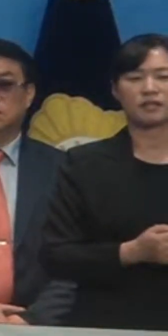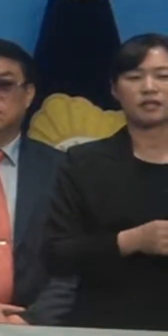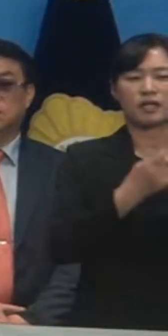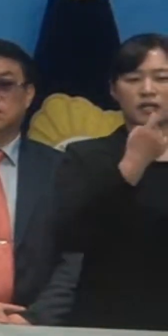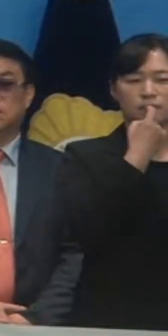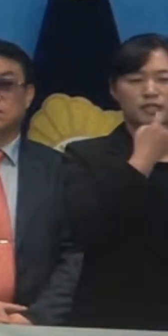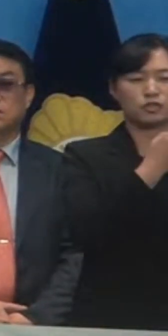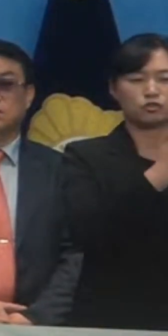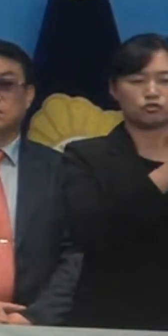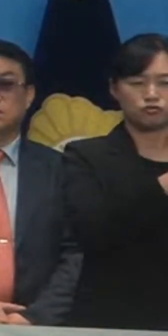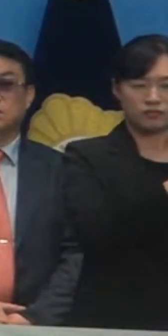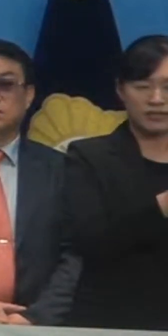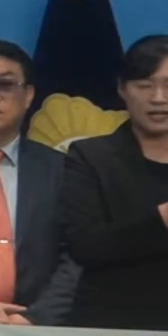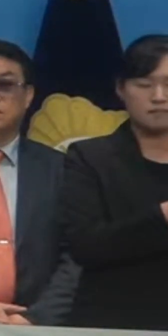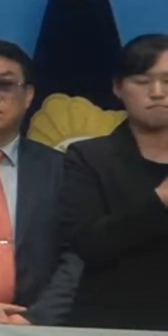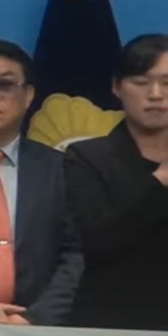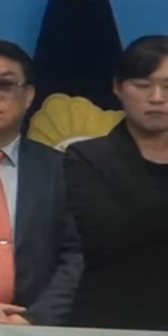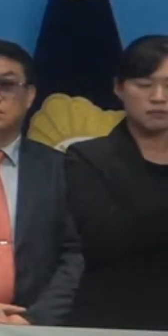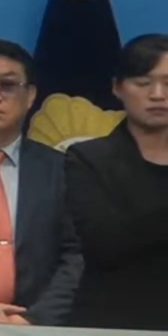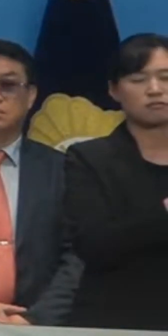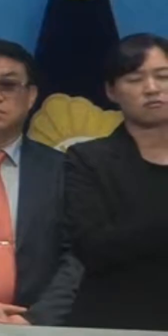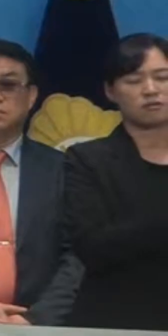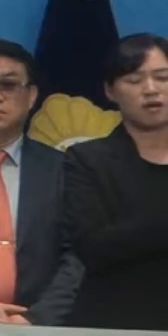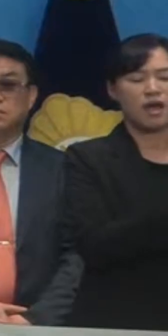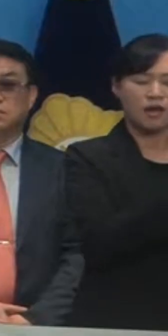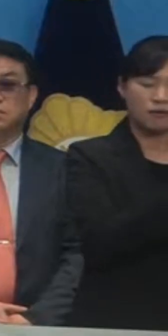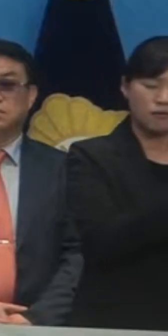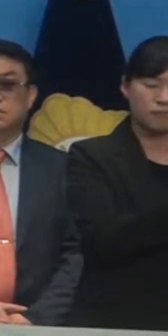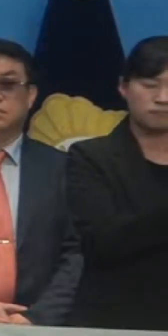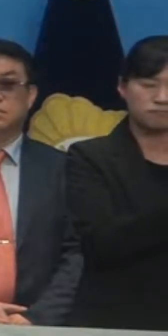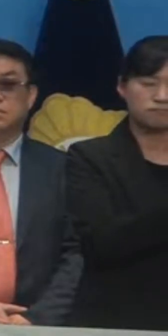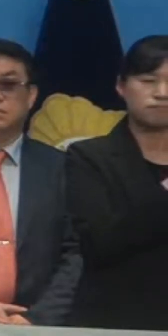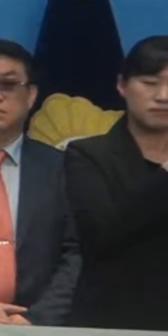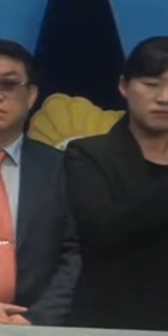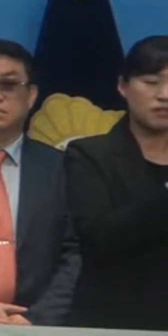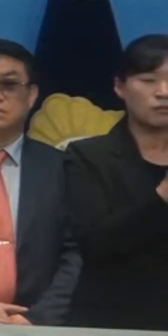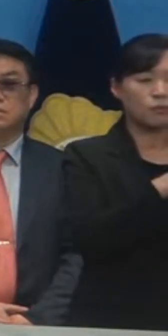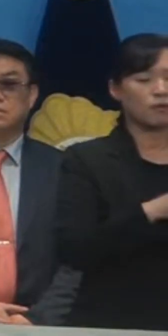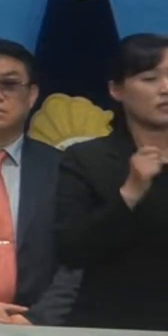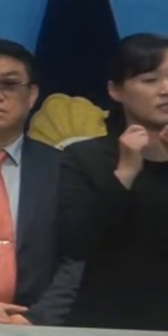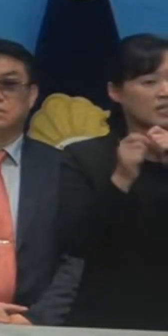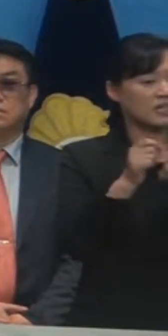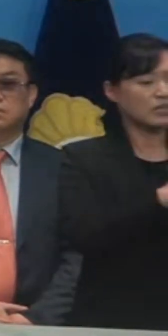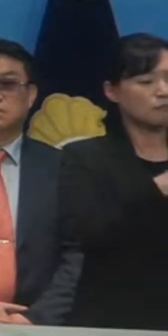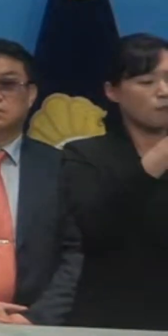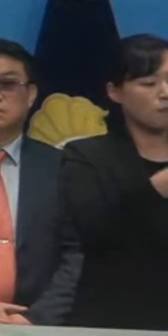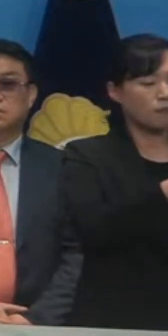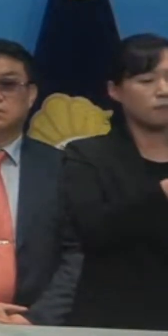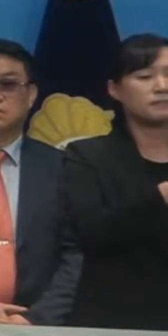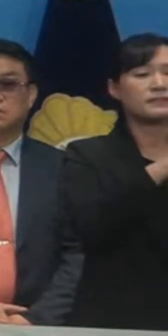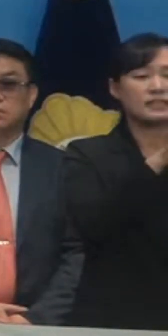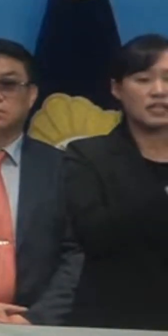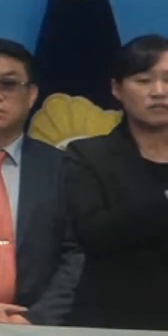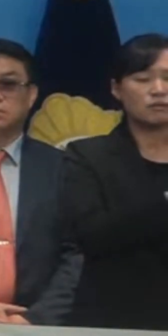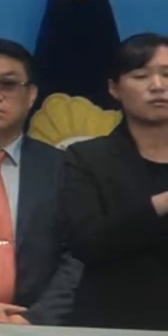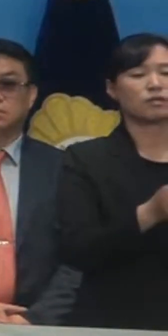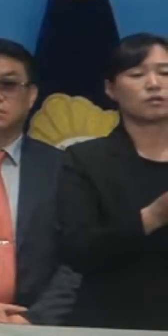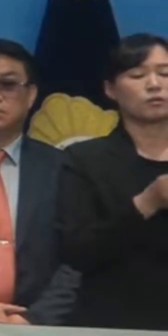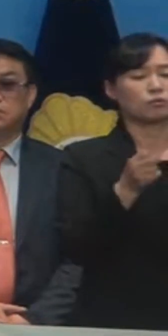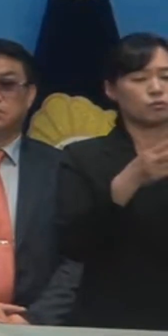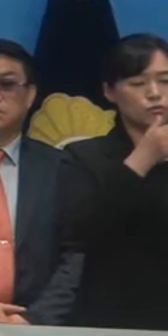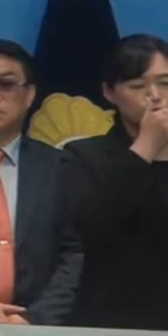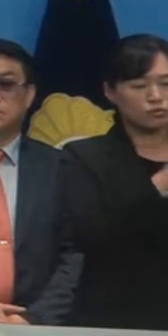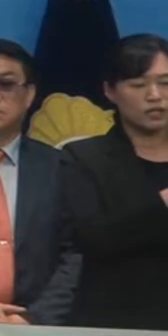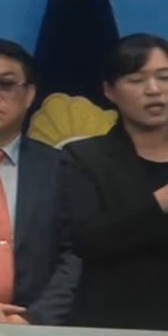민주당을 찾아가서 여기에 대한 대책을 요구했고, 그리고 민주당은 사기특별법의 제정 그리고 양형기준